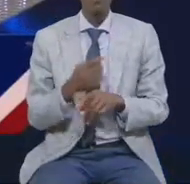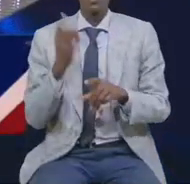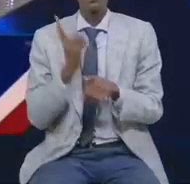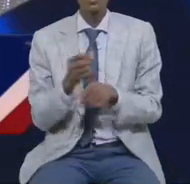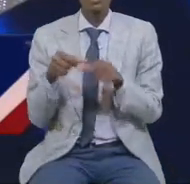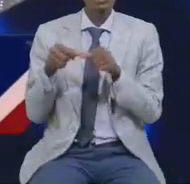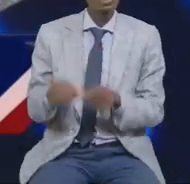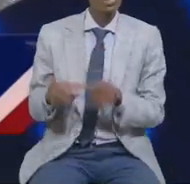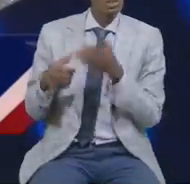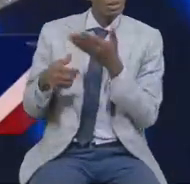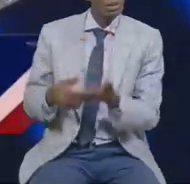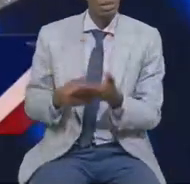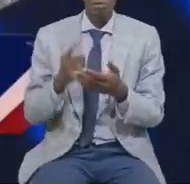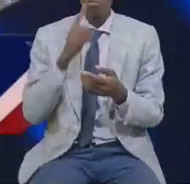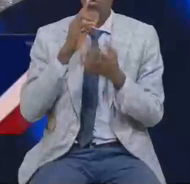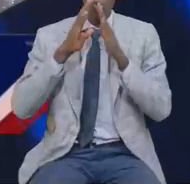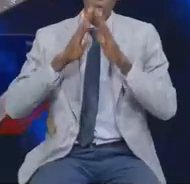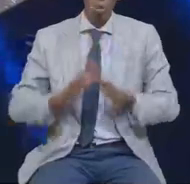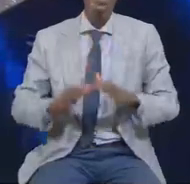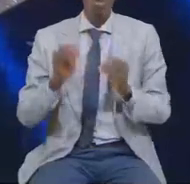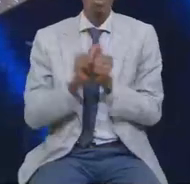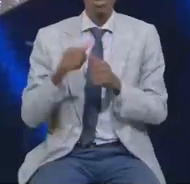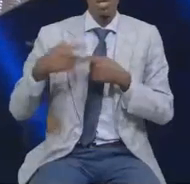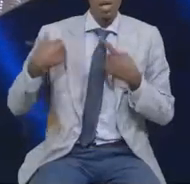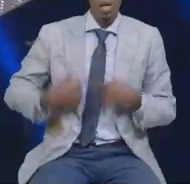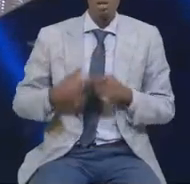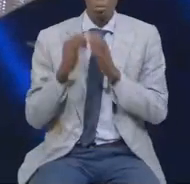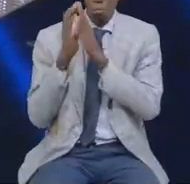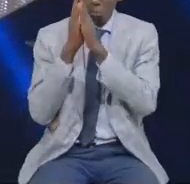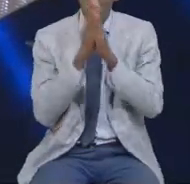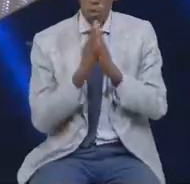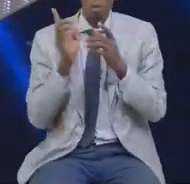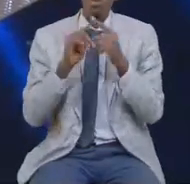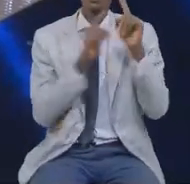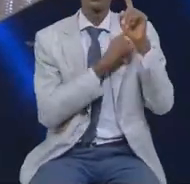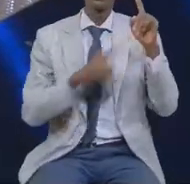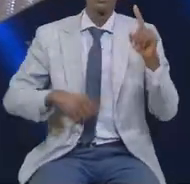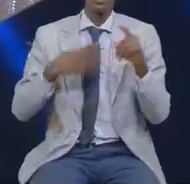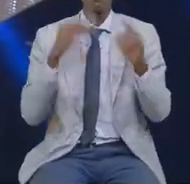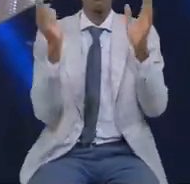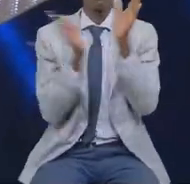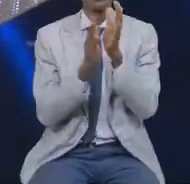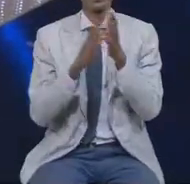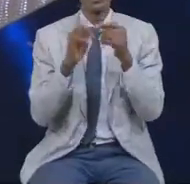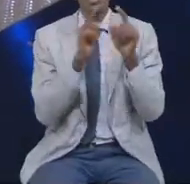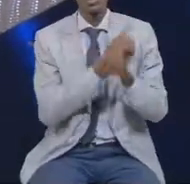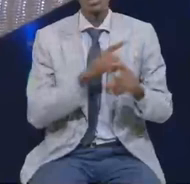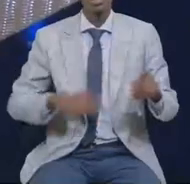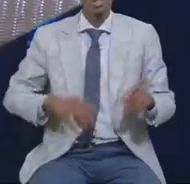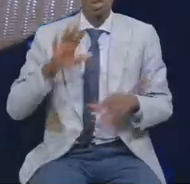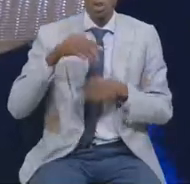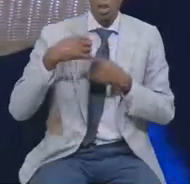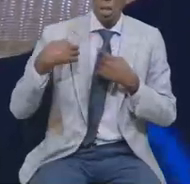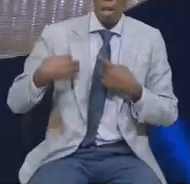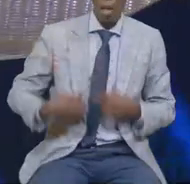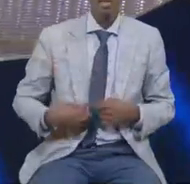là-bas calmement avec votre cœur, offrant la prière et la louange au Seigneur. Alors,